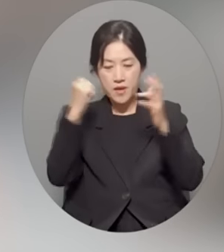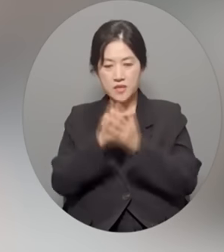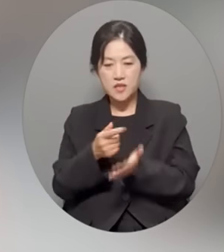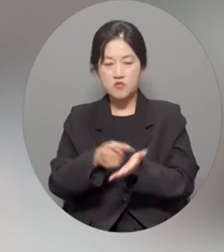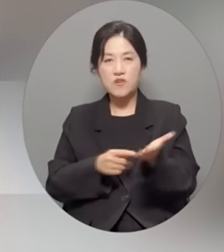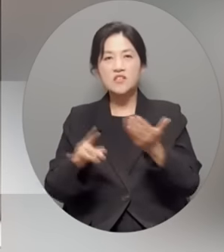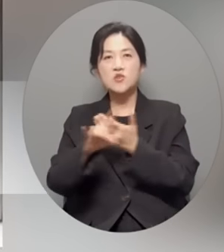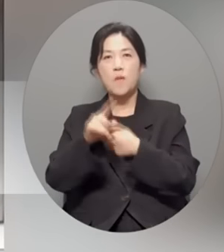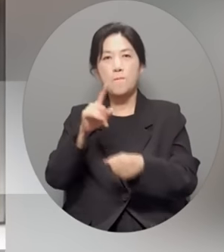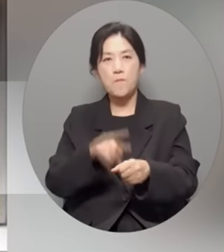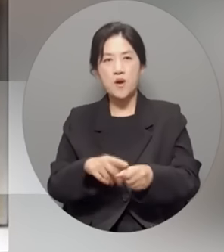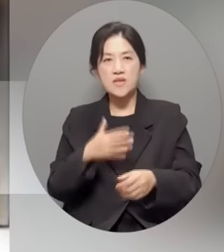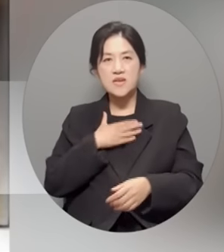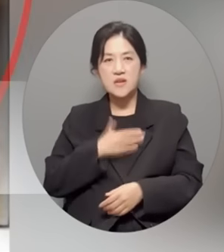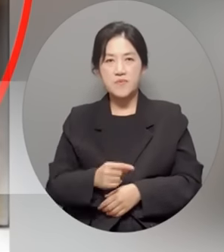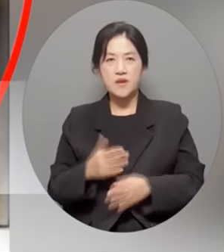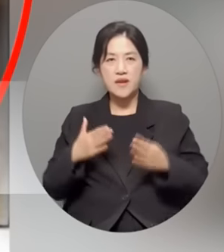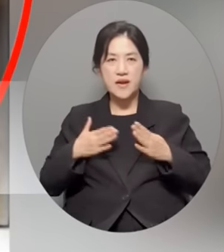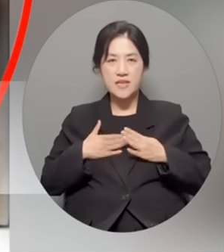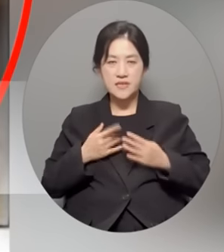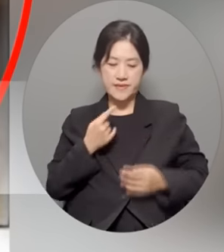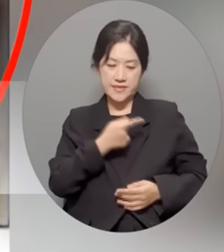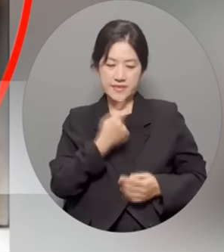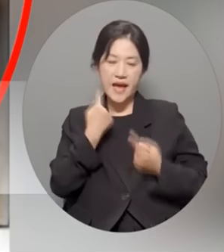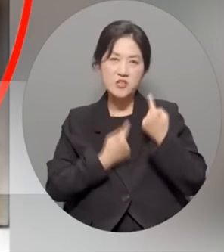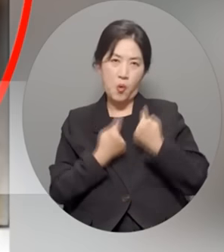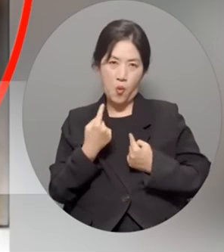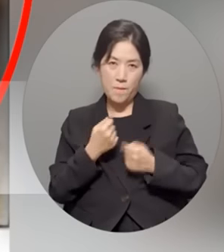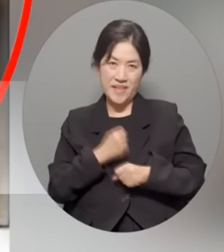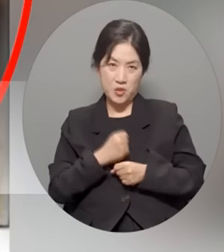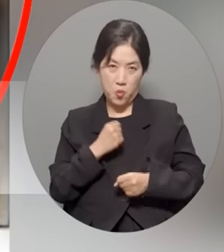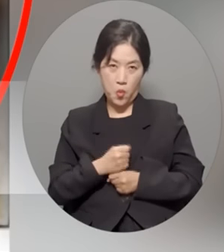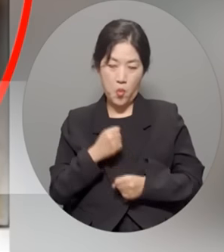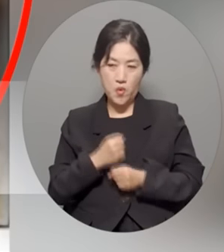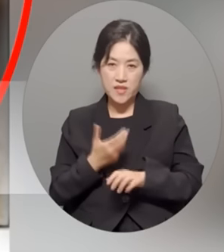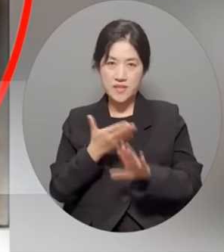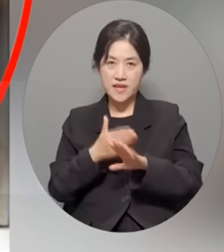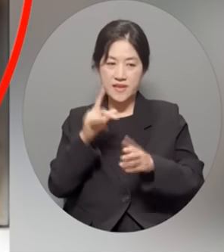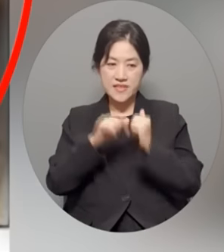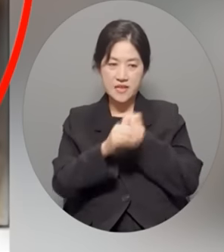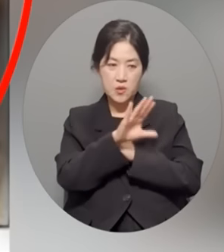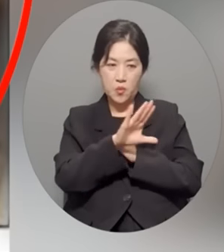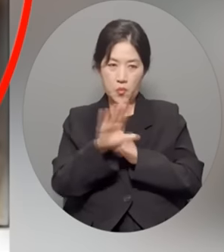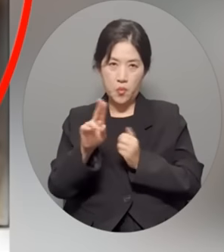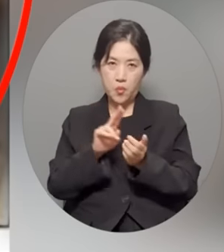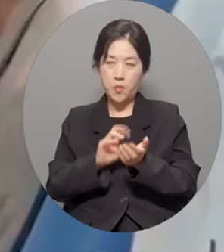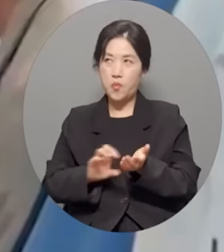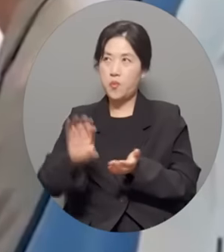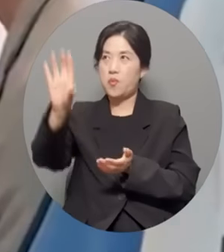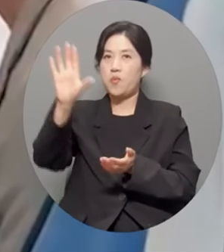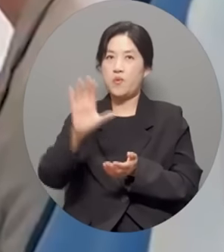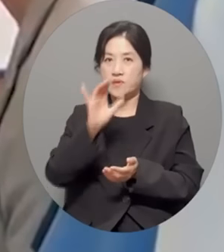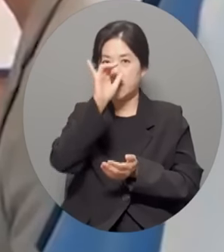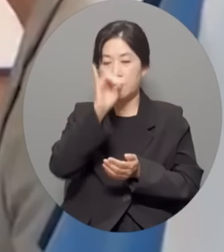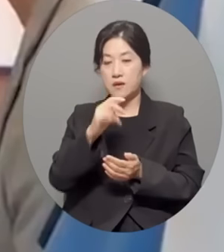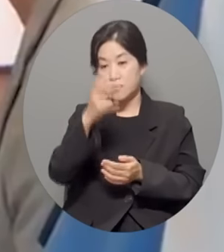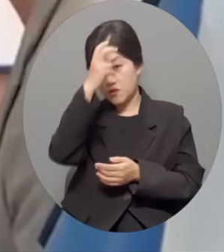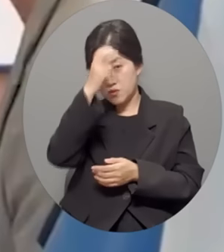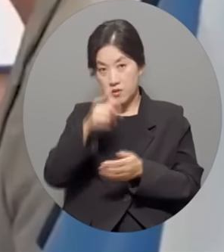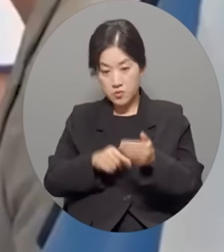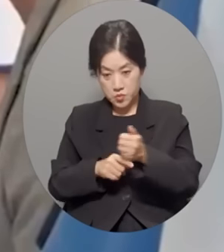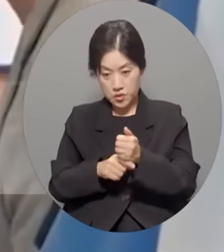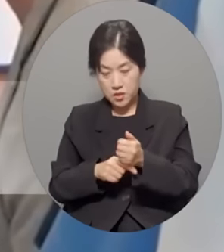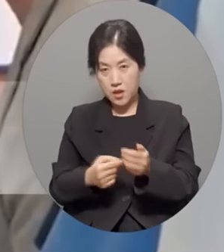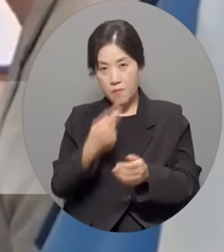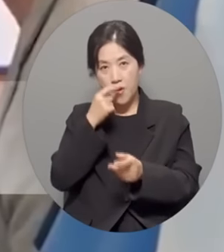척하기 위해 일부러 가슴부위에 상처를 내거나 람 사진을 제출하기도 했습니다 경찰 조사 결과